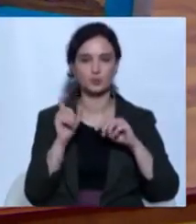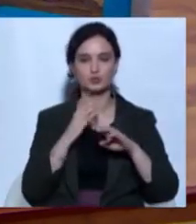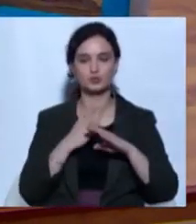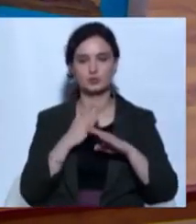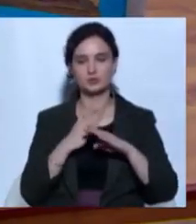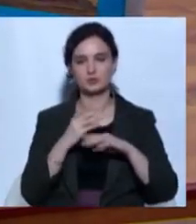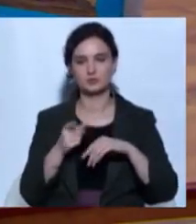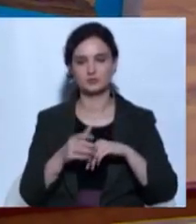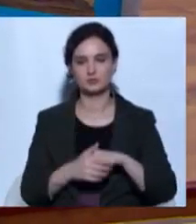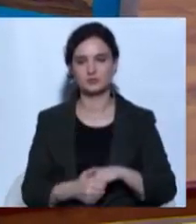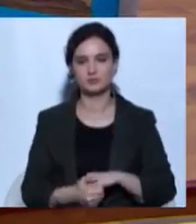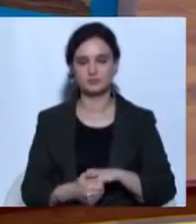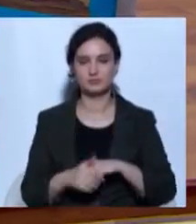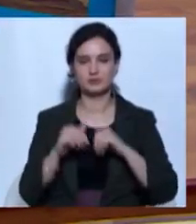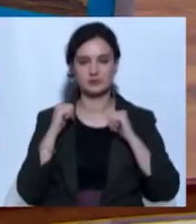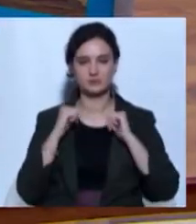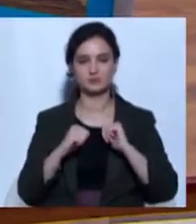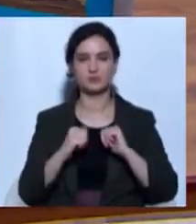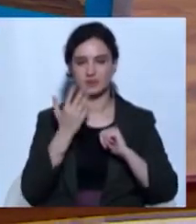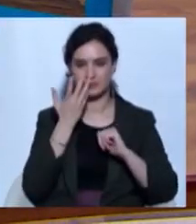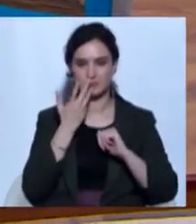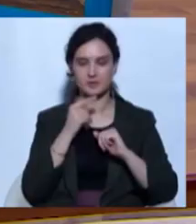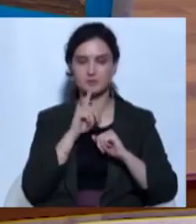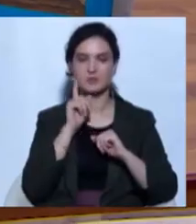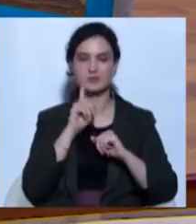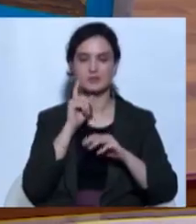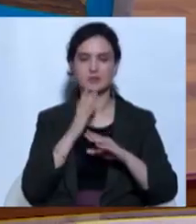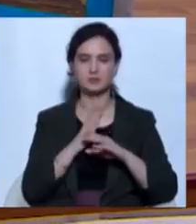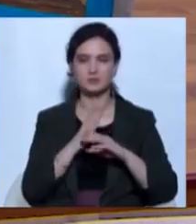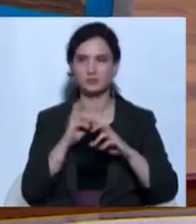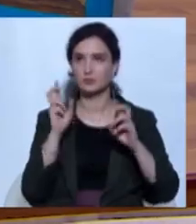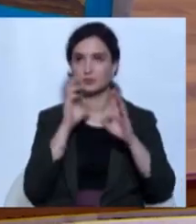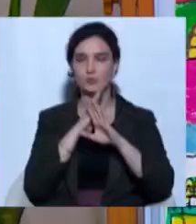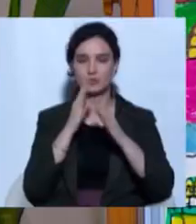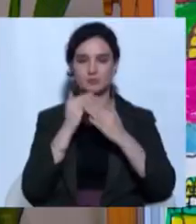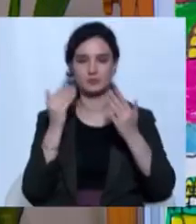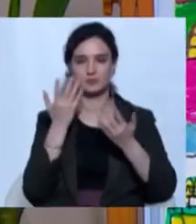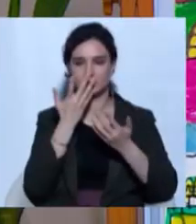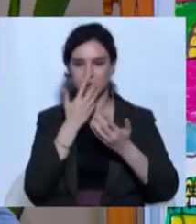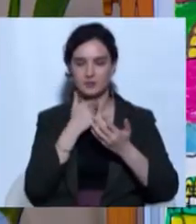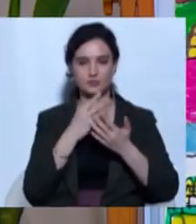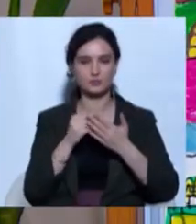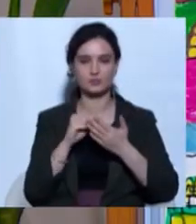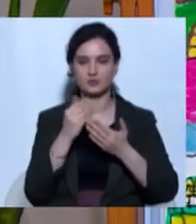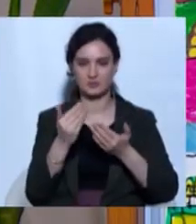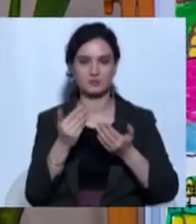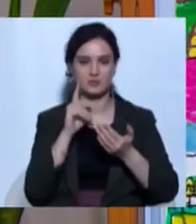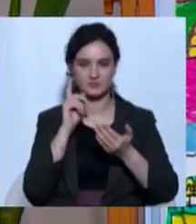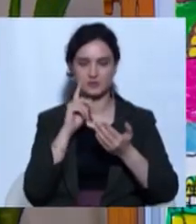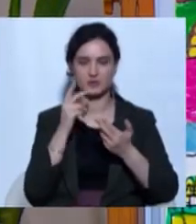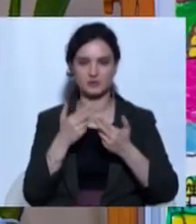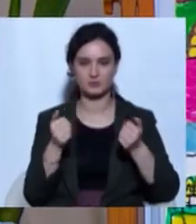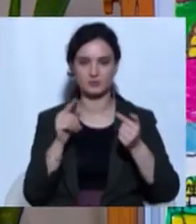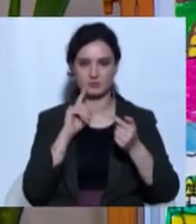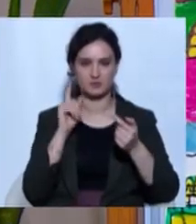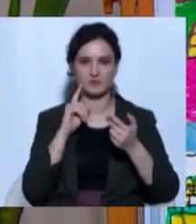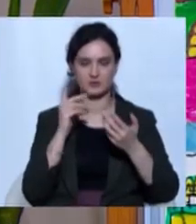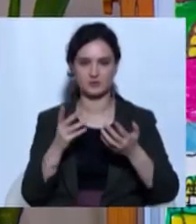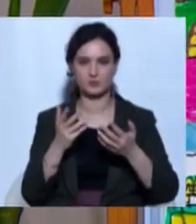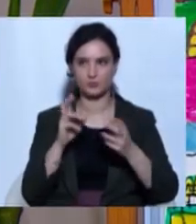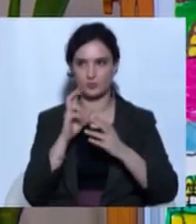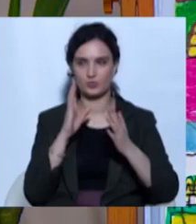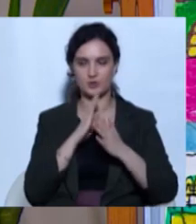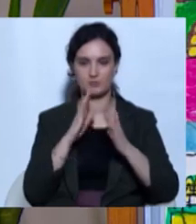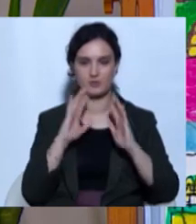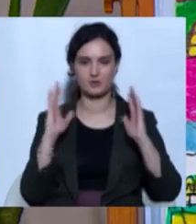არის სიმშვიდის ფერი, მწვანე არის ბუნების ფერი, იმიტომ თავისთავად მწვანეა, ხო,